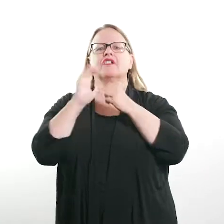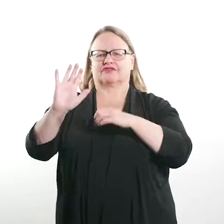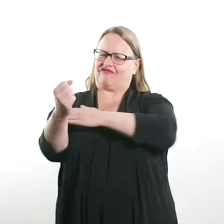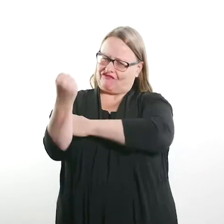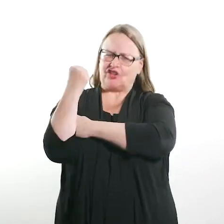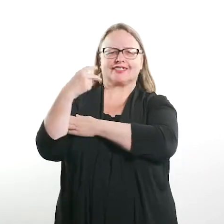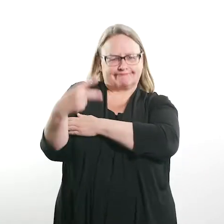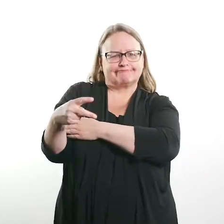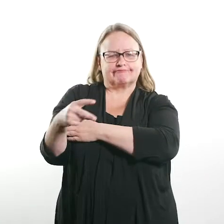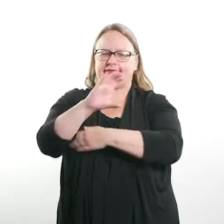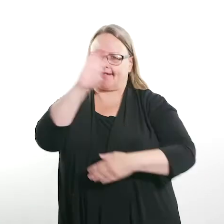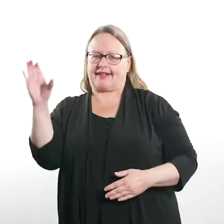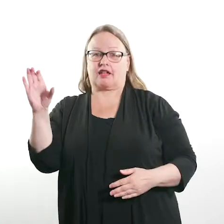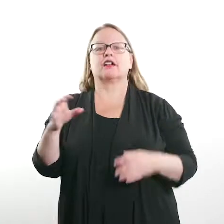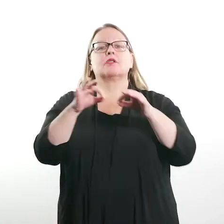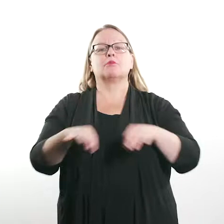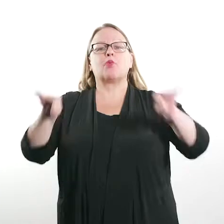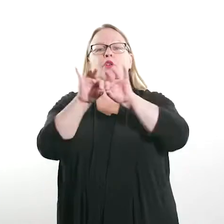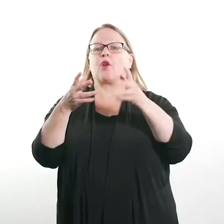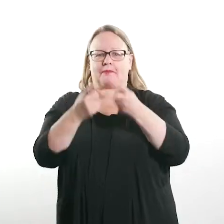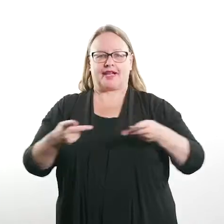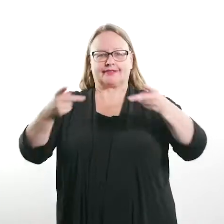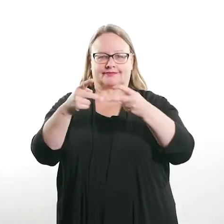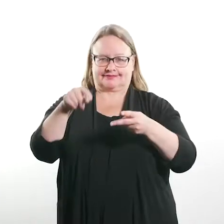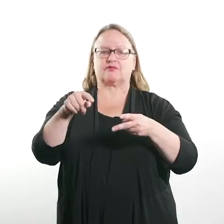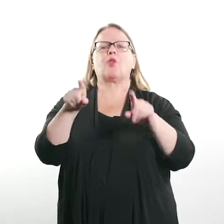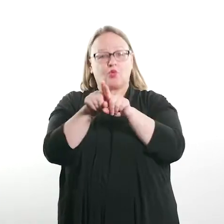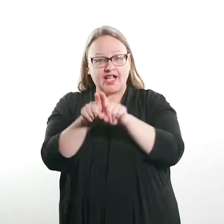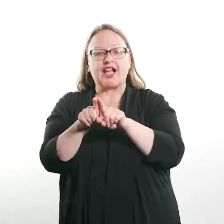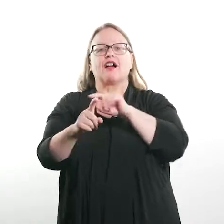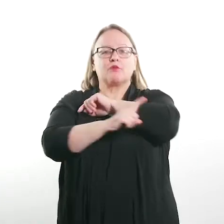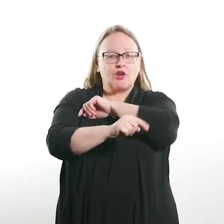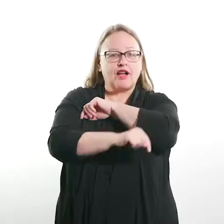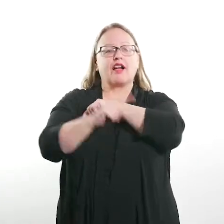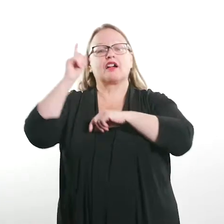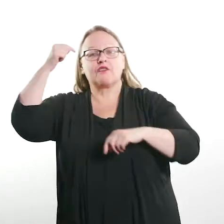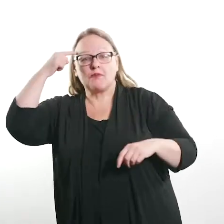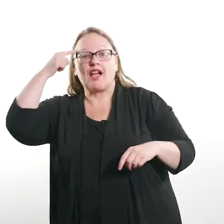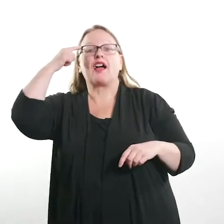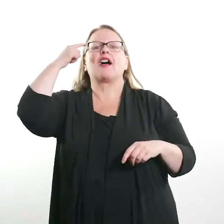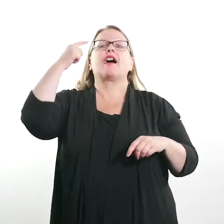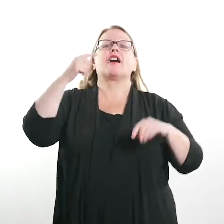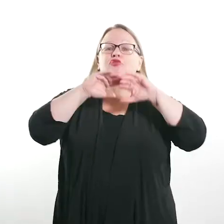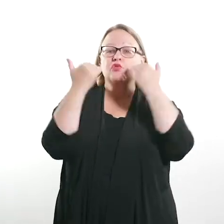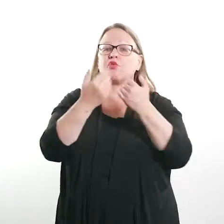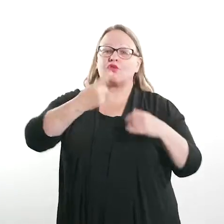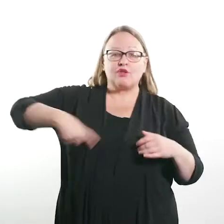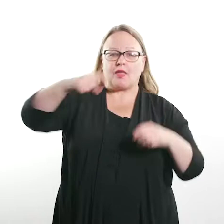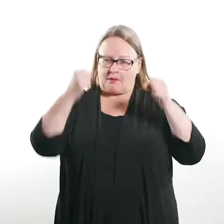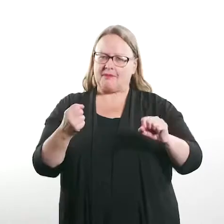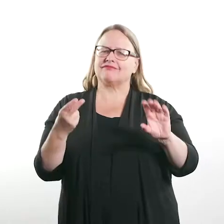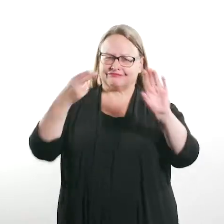C'est notre force. Alors, c'est très important d'avoir un pays, une fonction publique où chacun puisse contribuer à